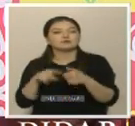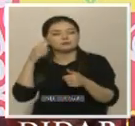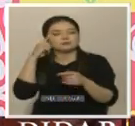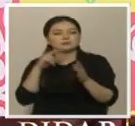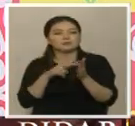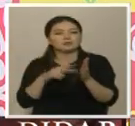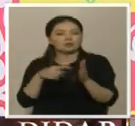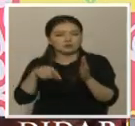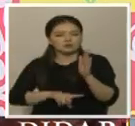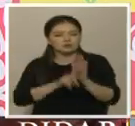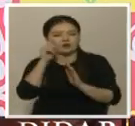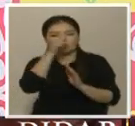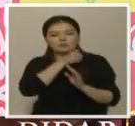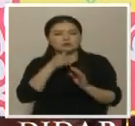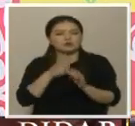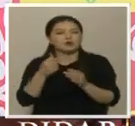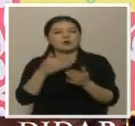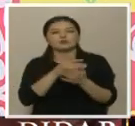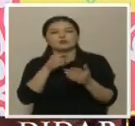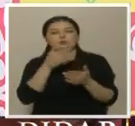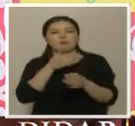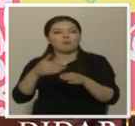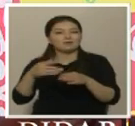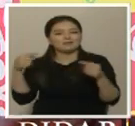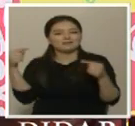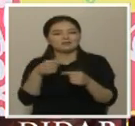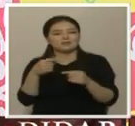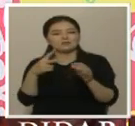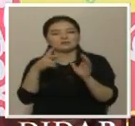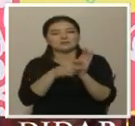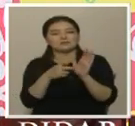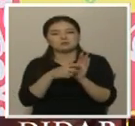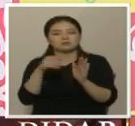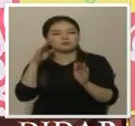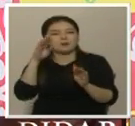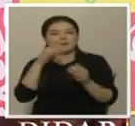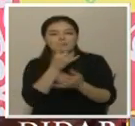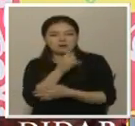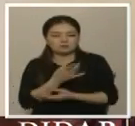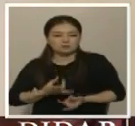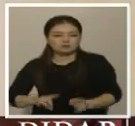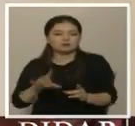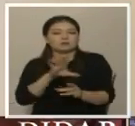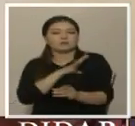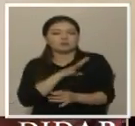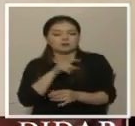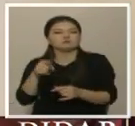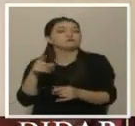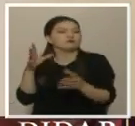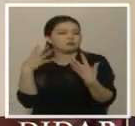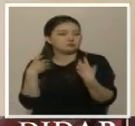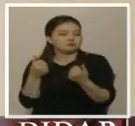года в нашем центре родились более 1800 малышей из них Одна тройня 37 Близнецов могу сказать что здоровье